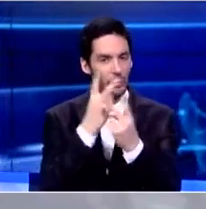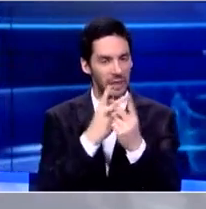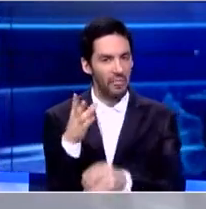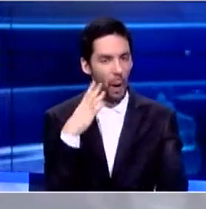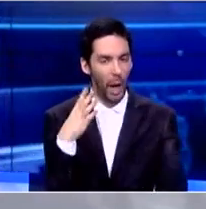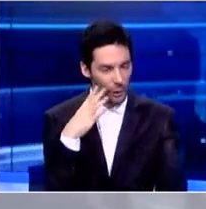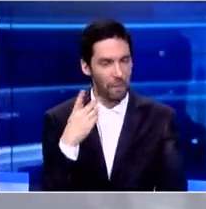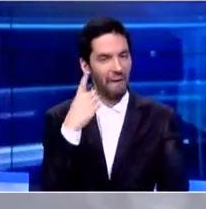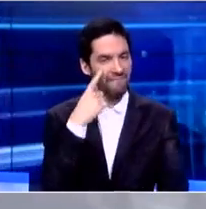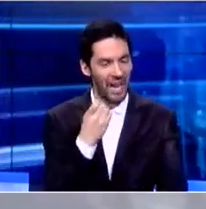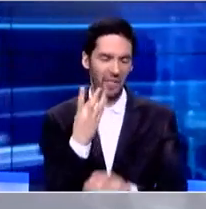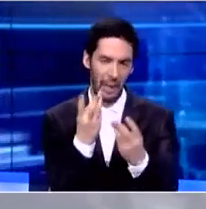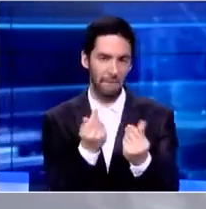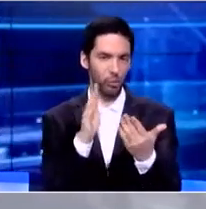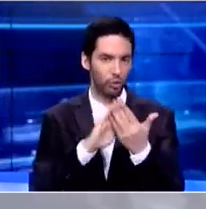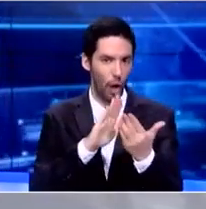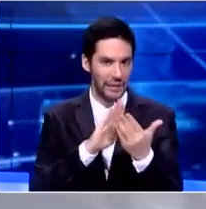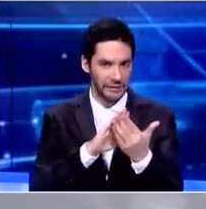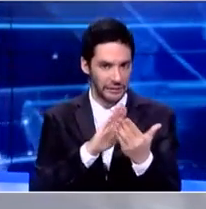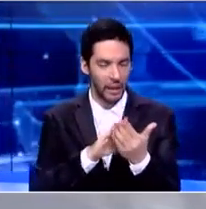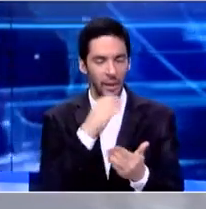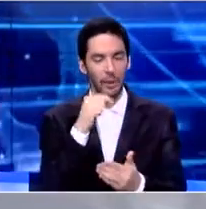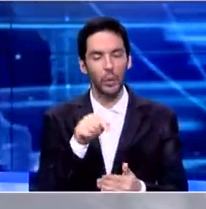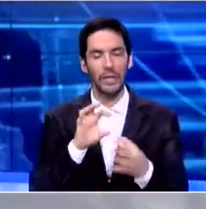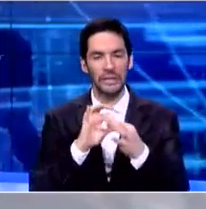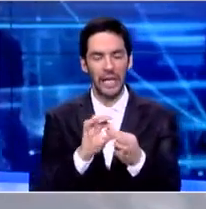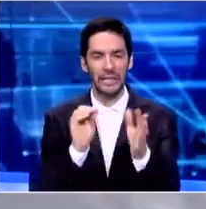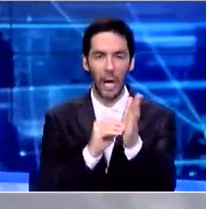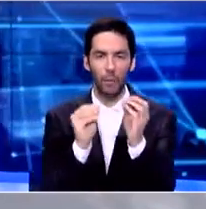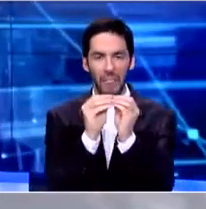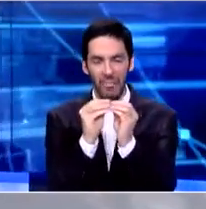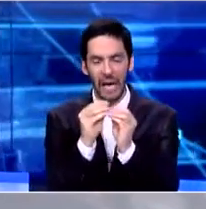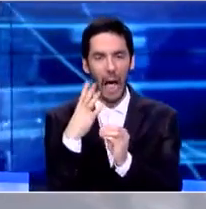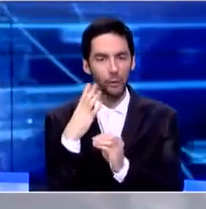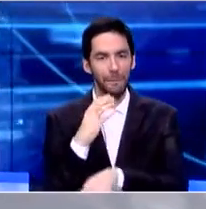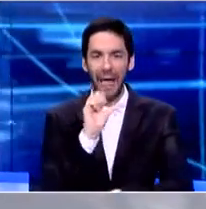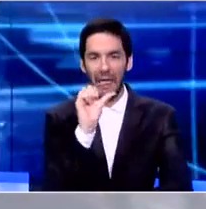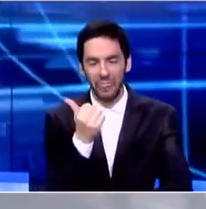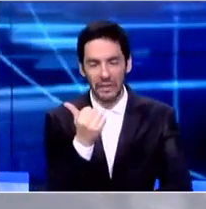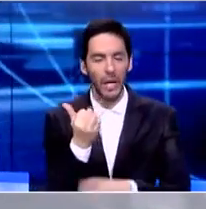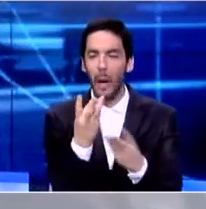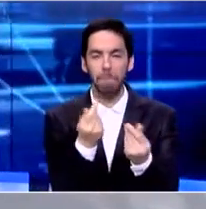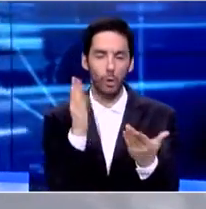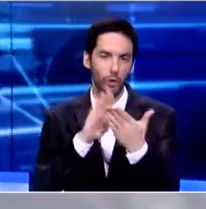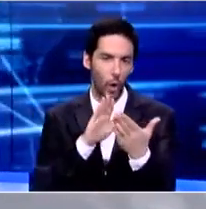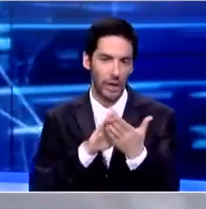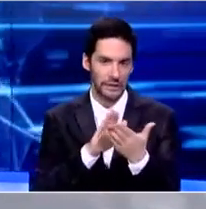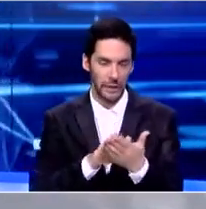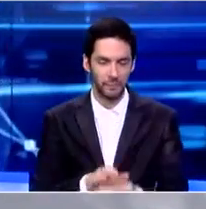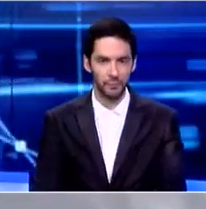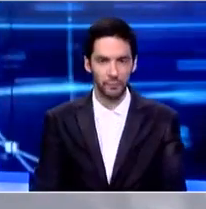ήδη επιβεβαιωμένα κρούσματα και τα 10 συνεχίζουν να είναι υπό διερεύνηση. Είναι σημαντικό να αναφέρω ότι